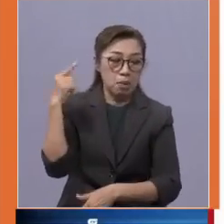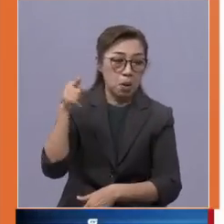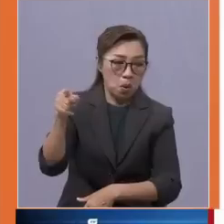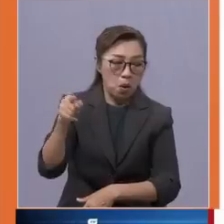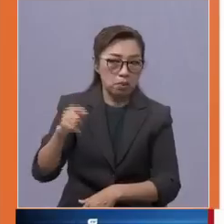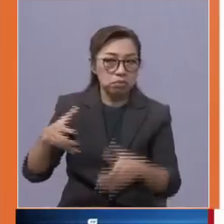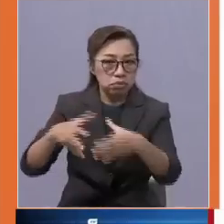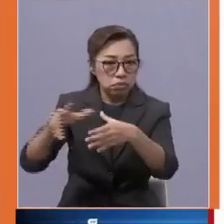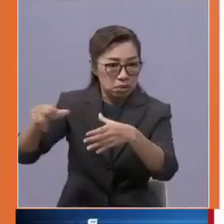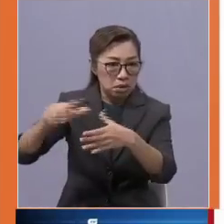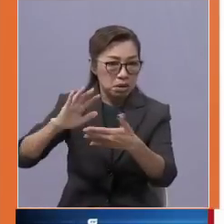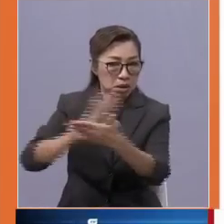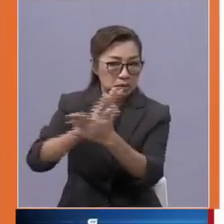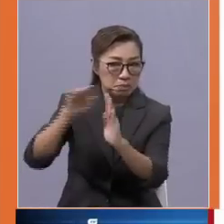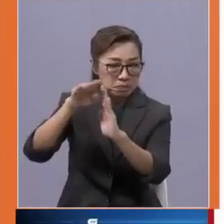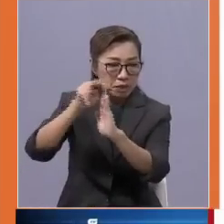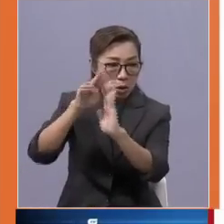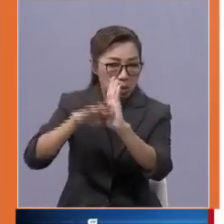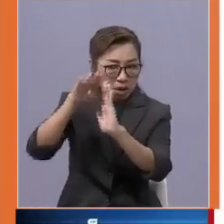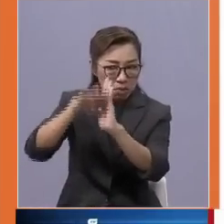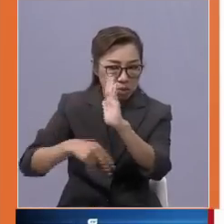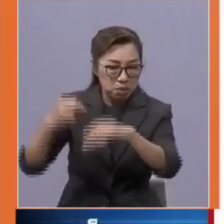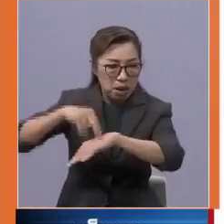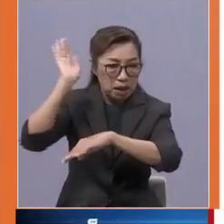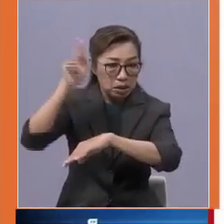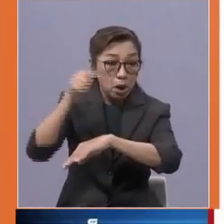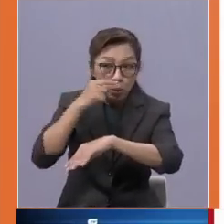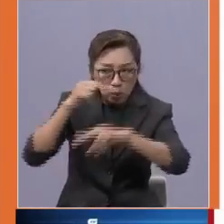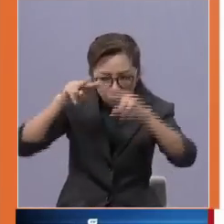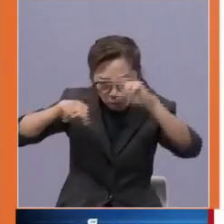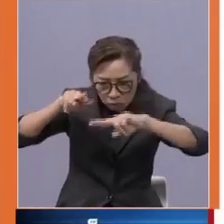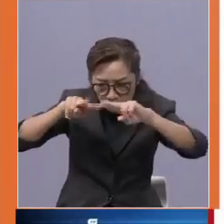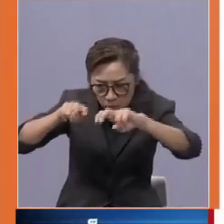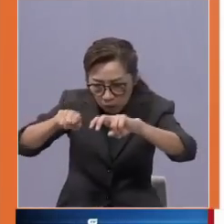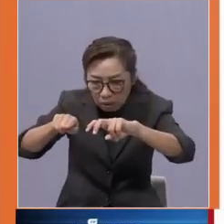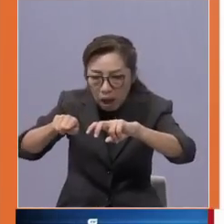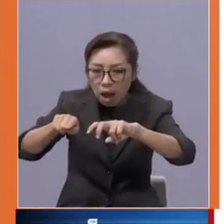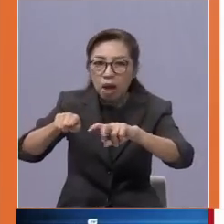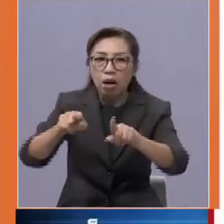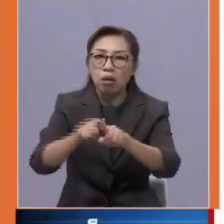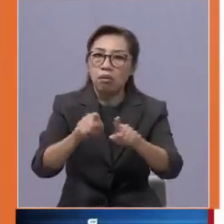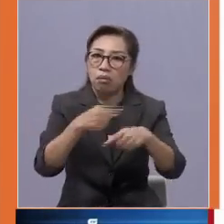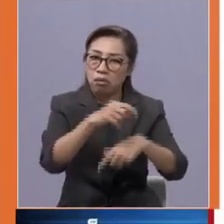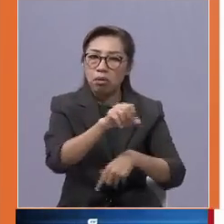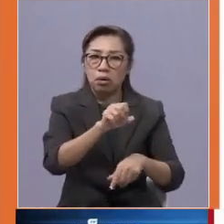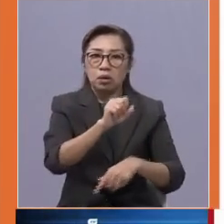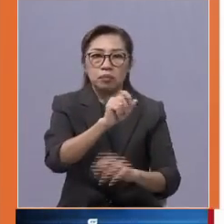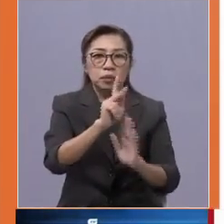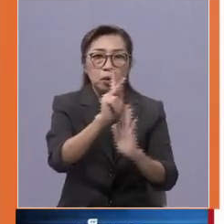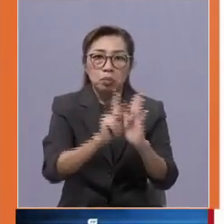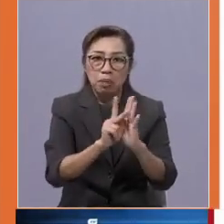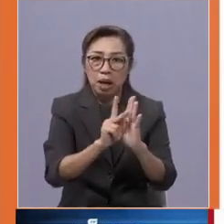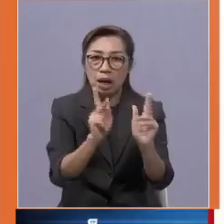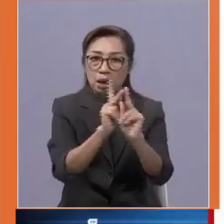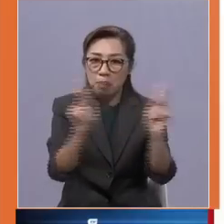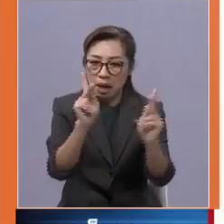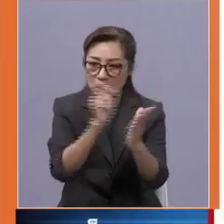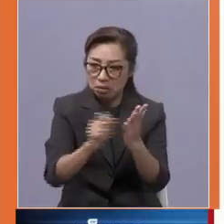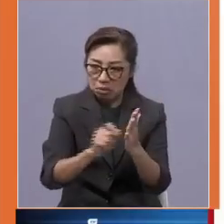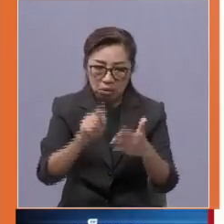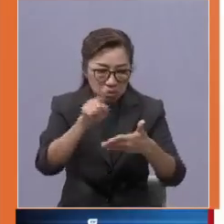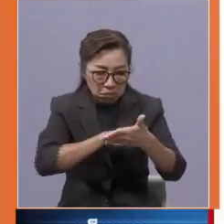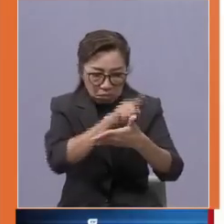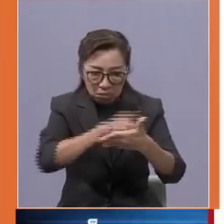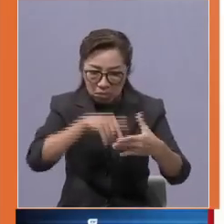การณ์กันว่าน่าจะเป็นคำแถลงนโยบายของรัฐบาลเศรษฐา1ไม่มีเรื่องให้เลือกตั้งสมาชิกสภาร่างรัฐธรรมนูญไม่มีร่าง